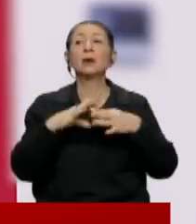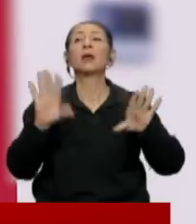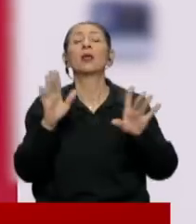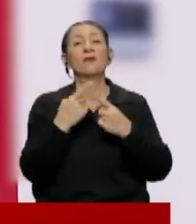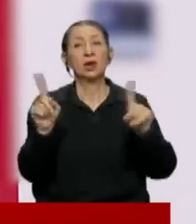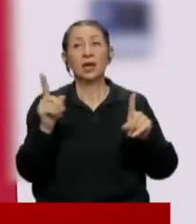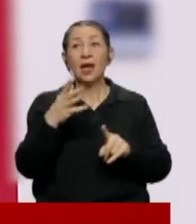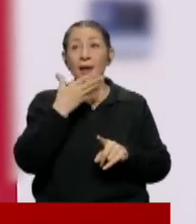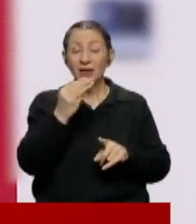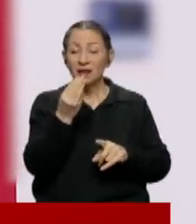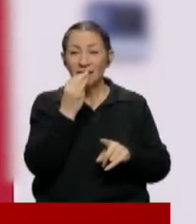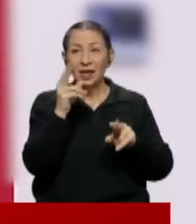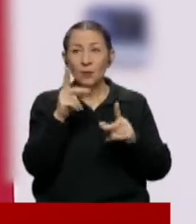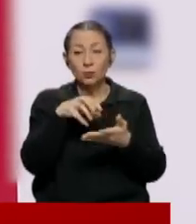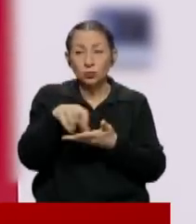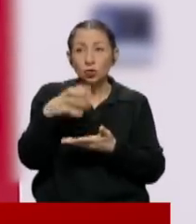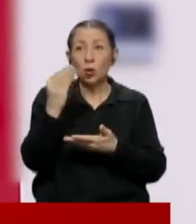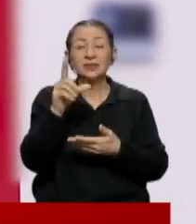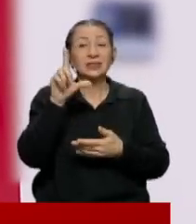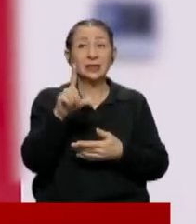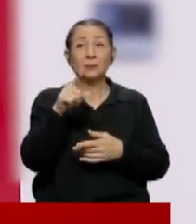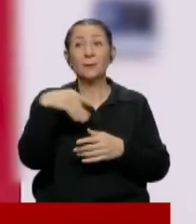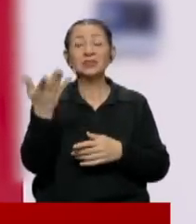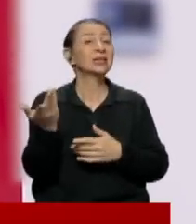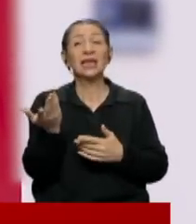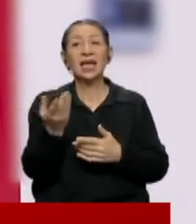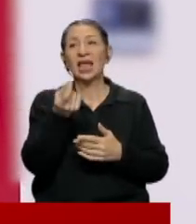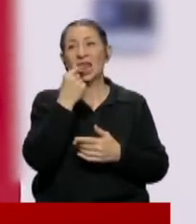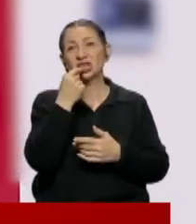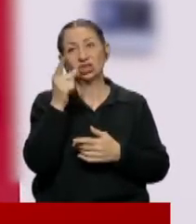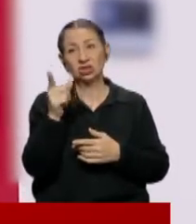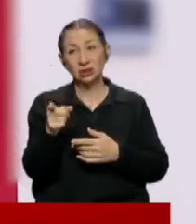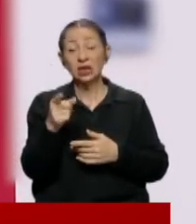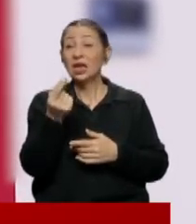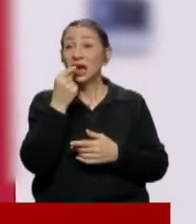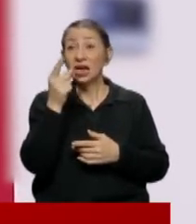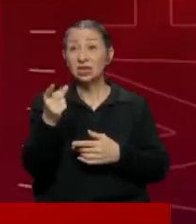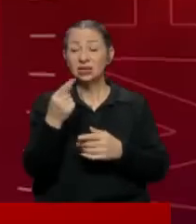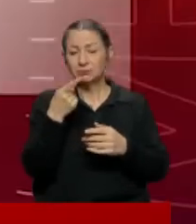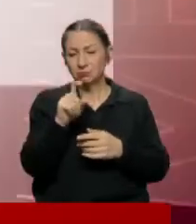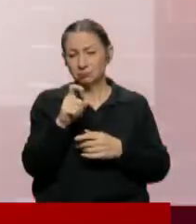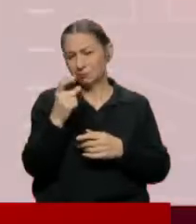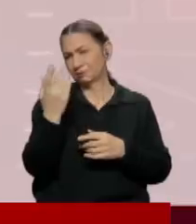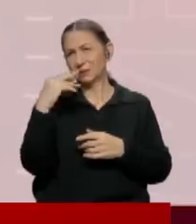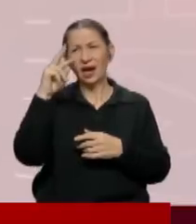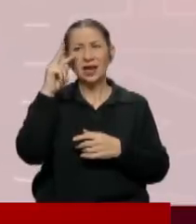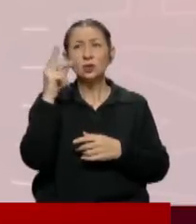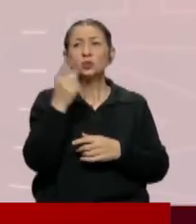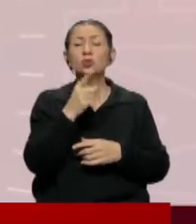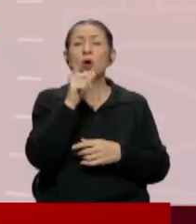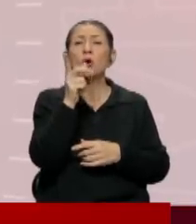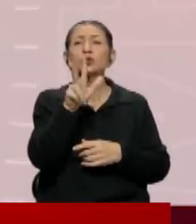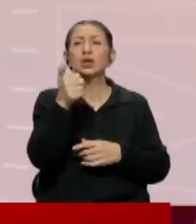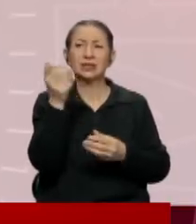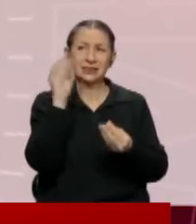emeklinin gıda kadar bütçe ayırmak zorunda kaldığı bir başka kalemse ilaçlar Elbette ilaçlar geçtiğimiz Aralık ayında %36